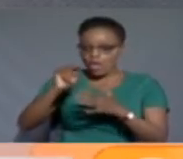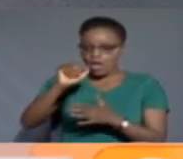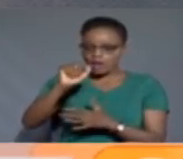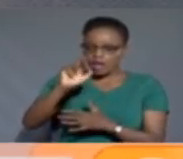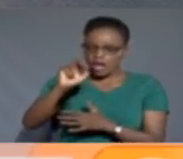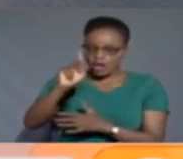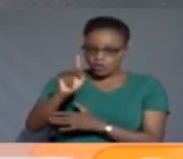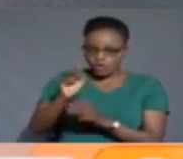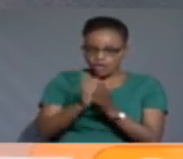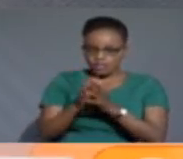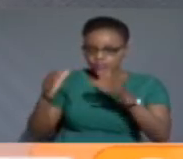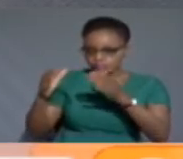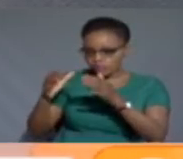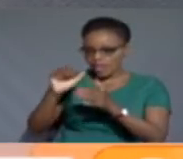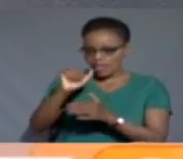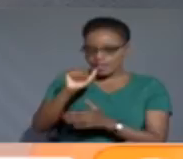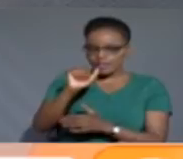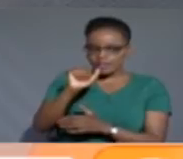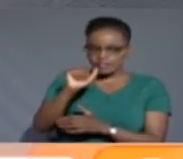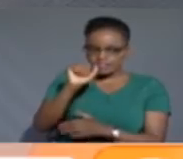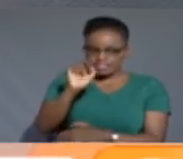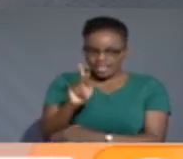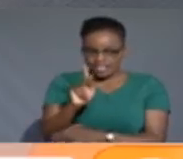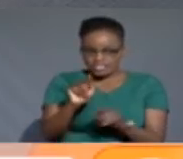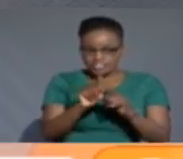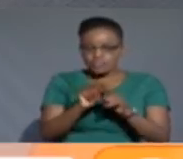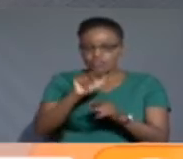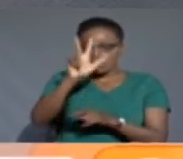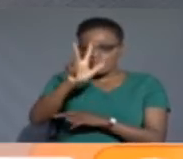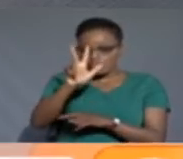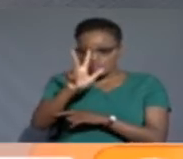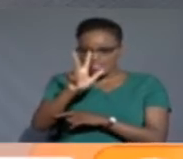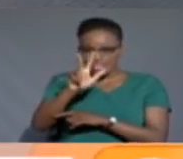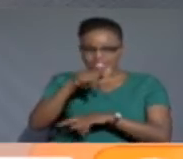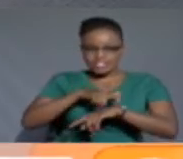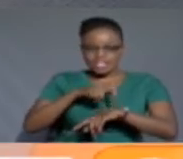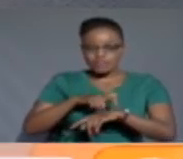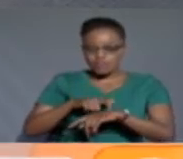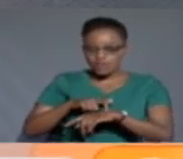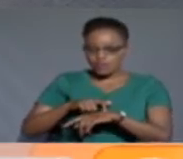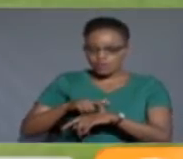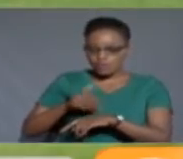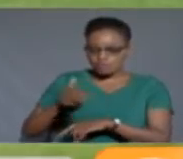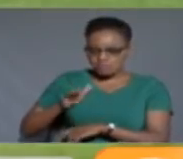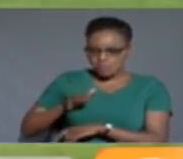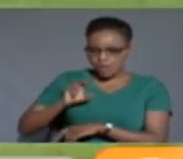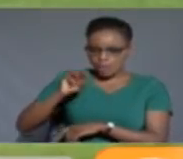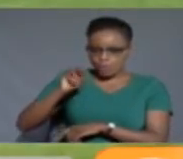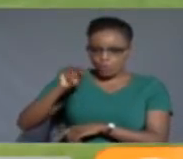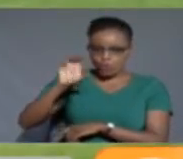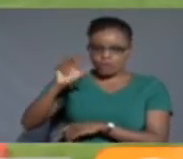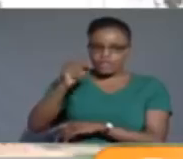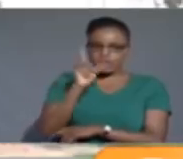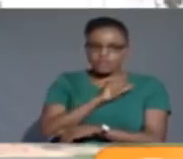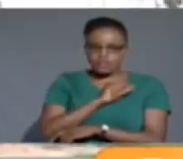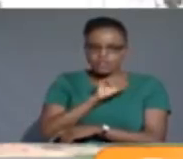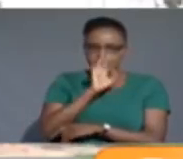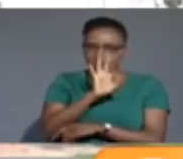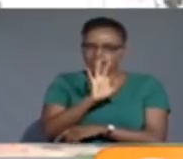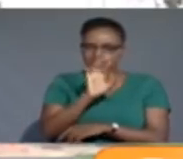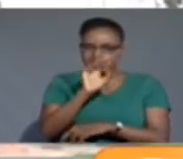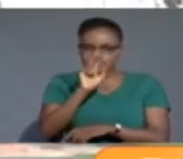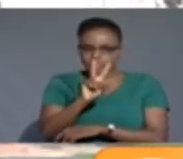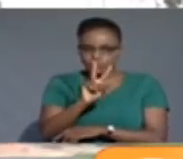na shirikisho la riadha humu nchini katika awamu ya tatu ya mbio hizo. Chirchir alimaliza mbio hizo kwa muda wa dakika 33 na